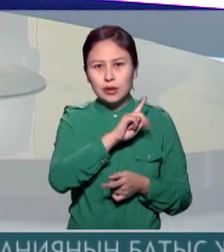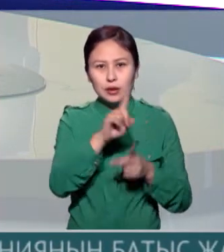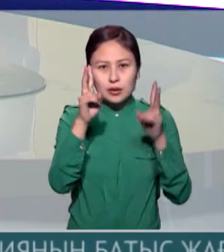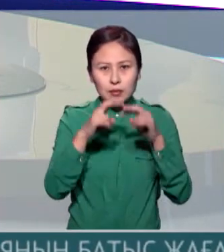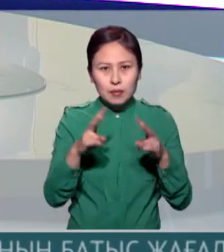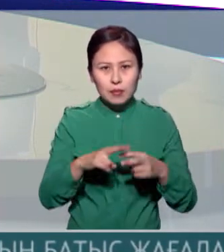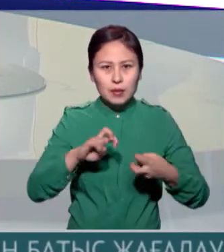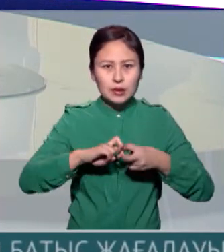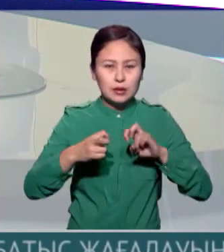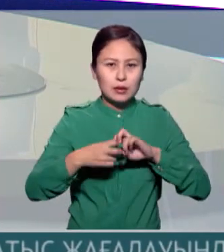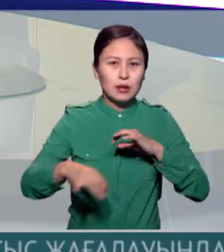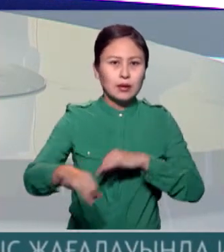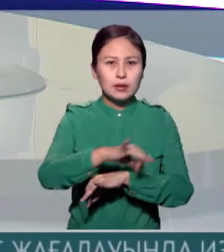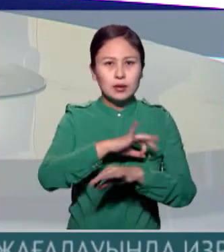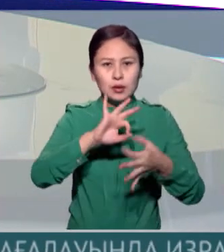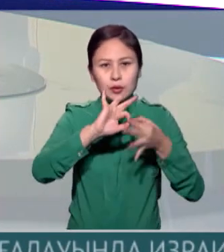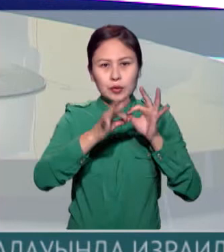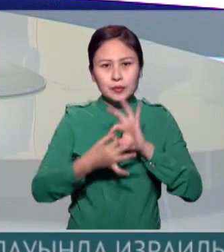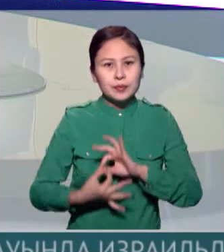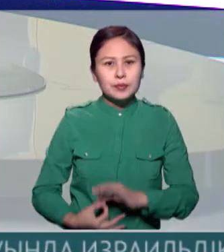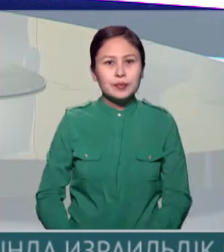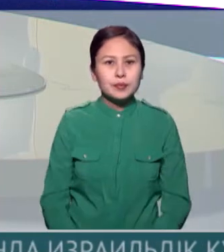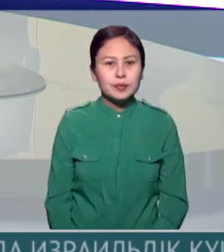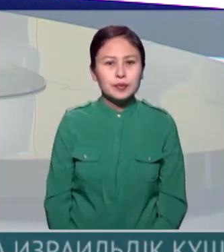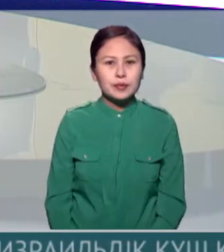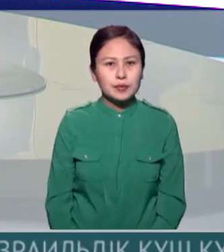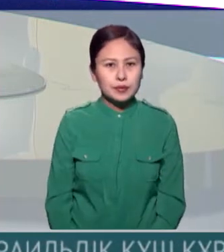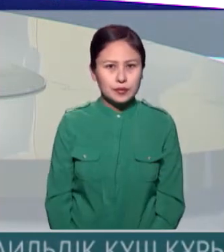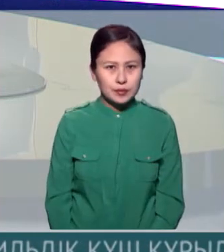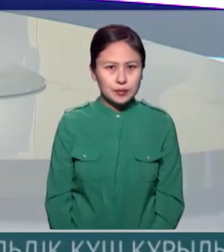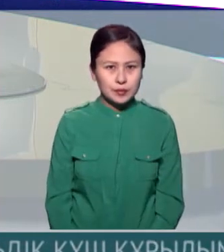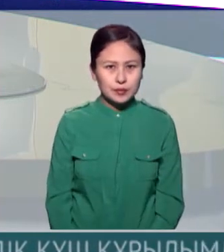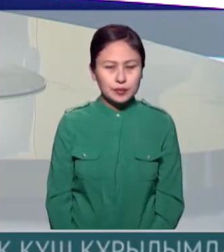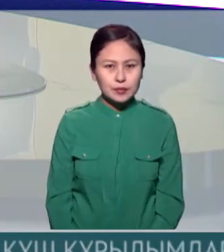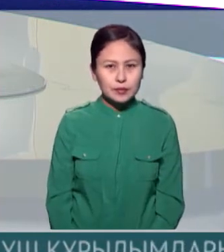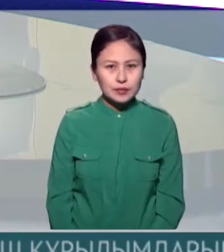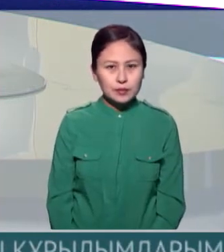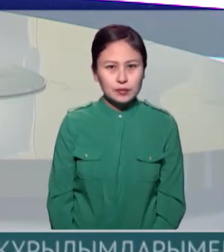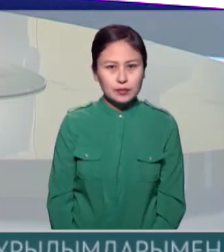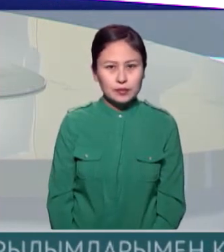бірге тексеруге шығып, мәселенің анық-қанығына көз жеткізді. Гауһар Омарбектің материалы.